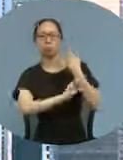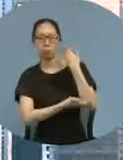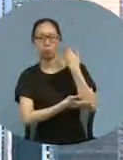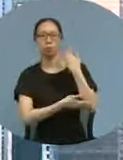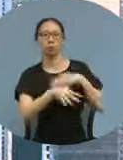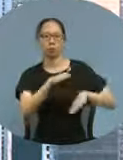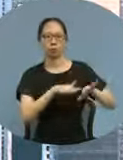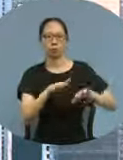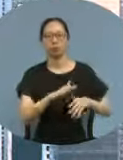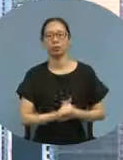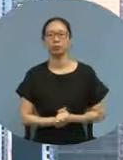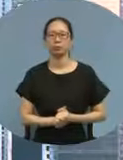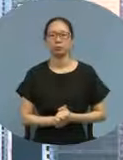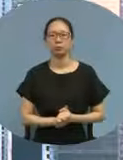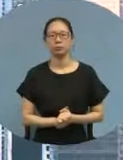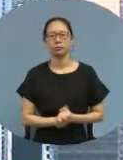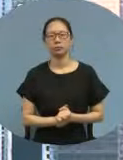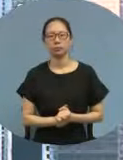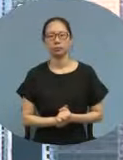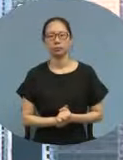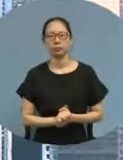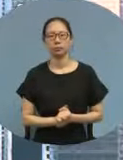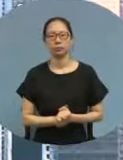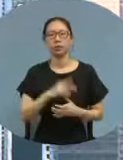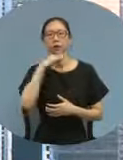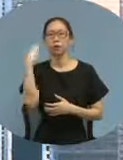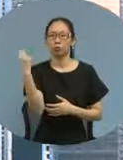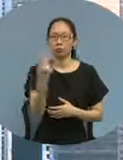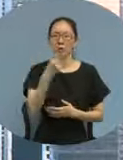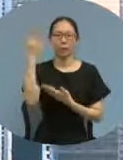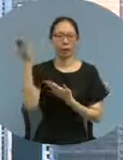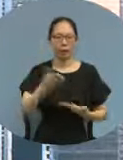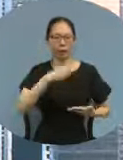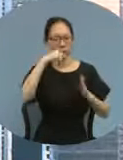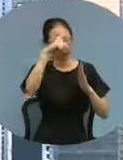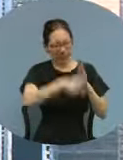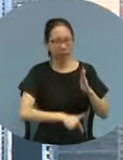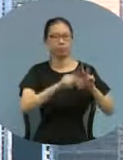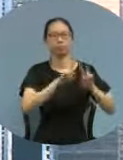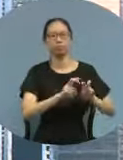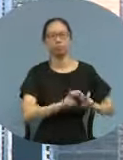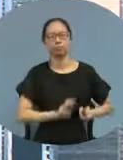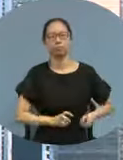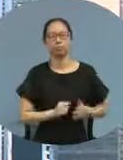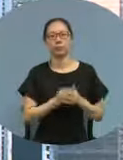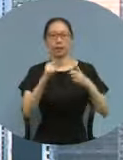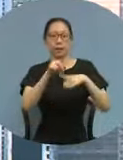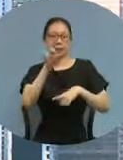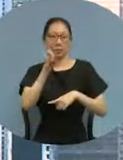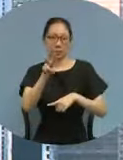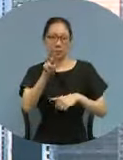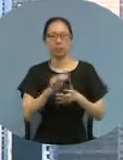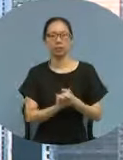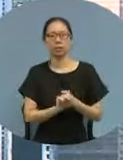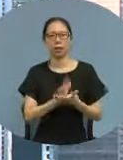關和由司法的機關來去處理。如果我們再是客觀去深究為什麼這十二個